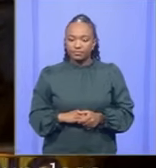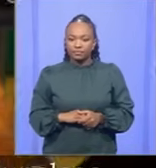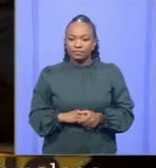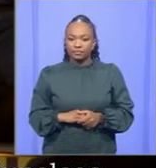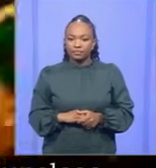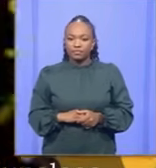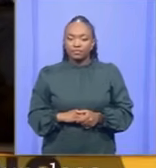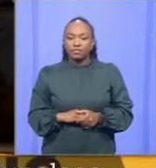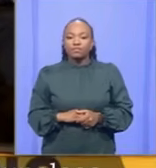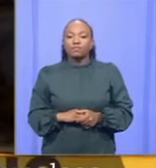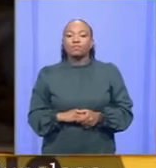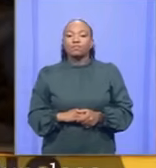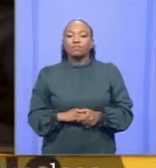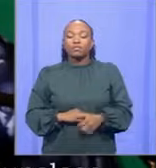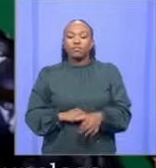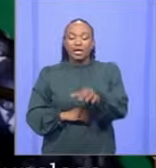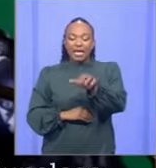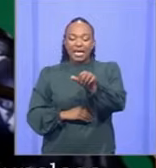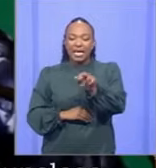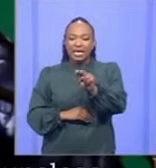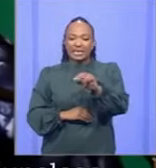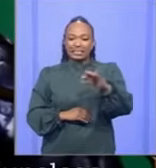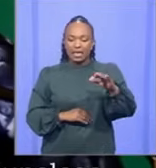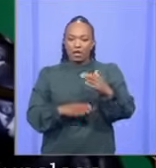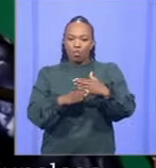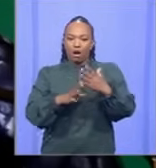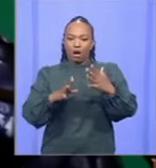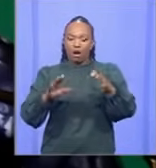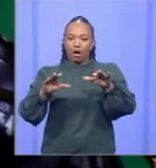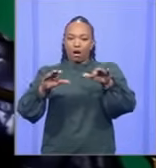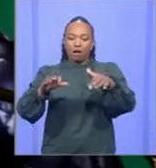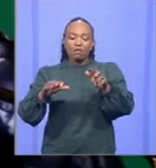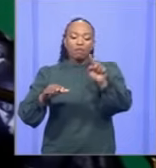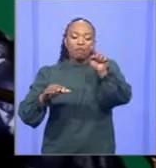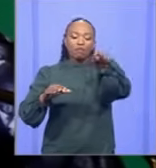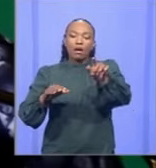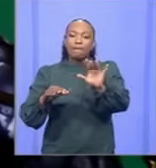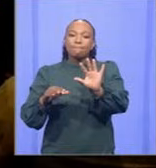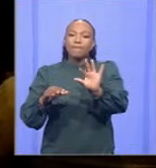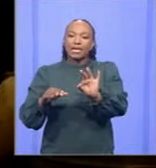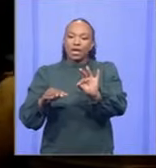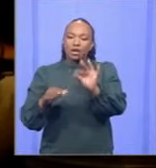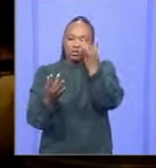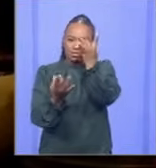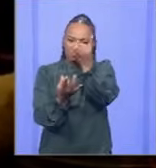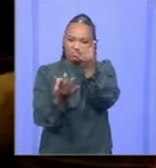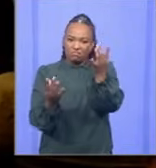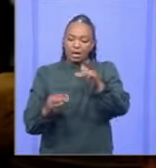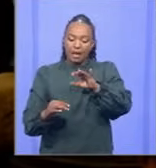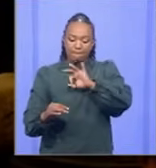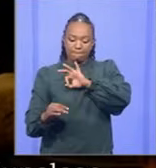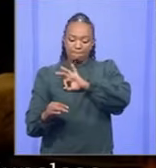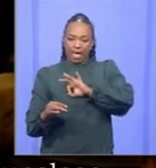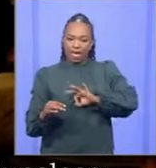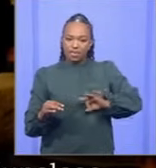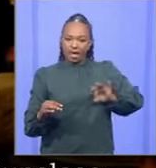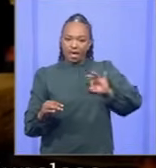Badiredi ba bosetšhaba ba ANC ba tla swetsa ka mosupologo gore ke mang yo a tla nnang tlhopheng wa bommeyara mono masepaleng wa